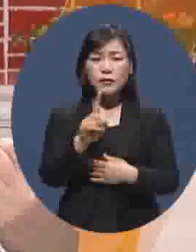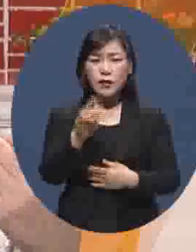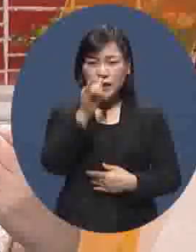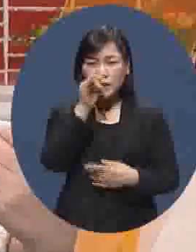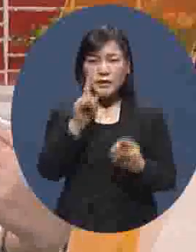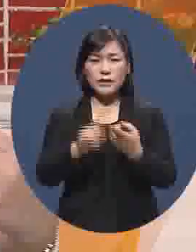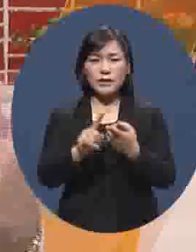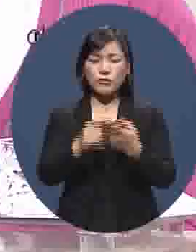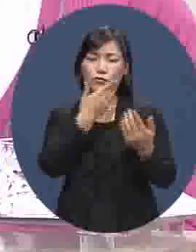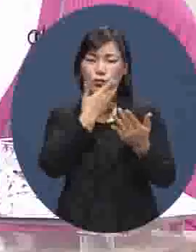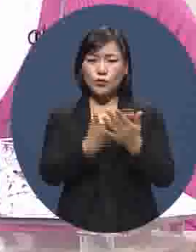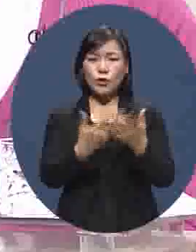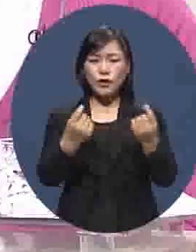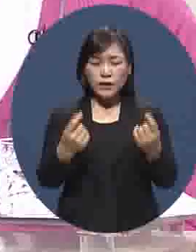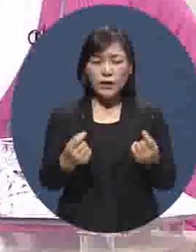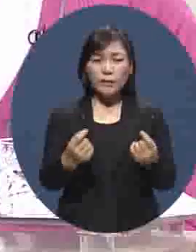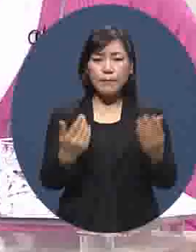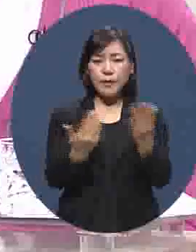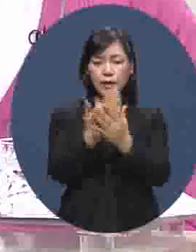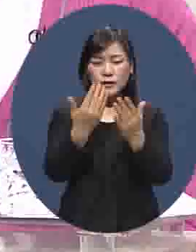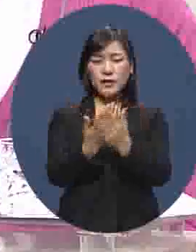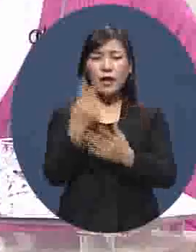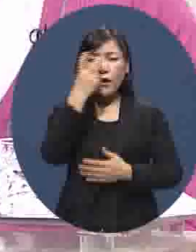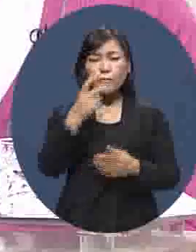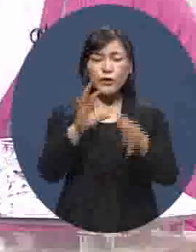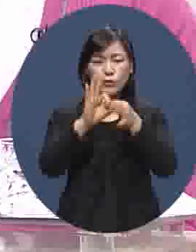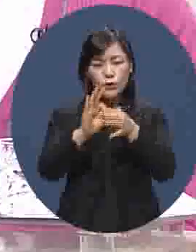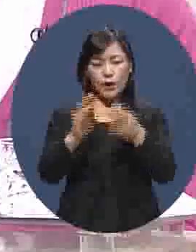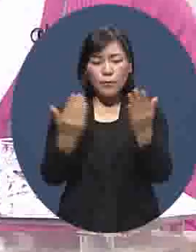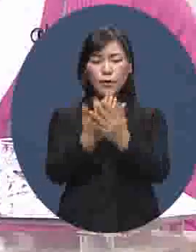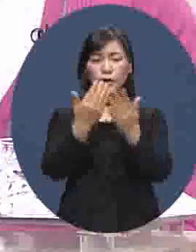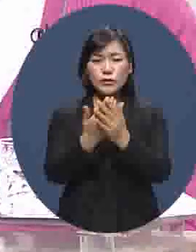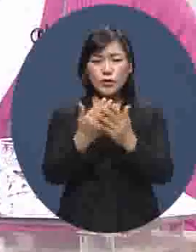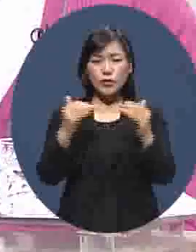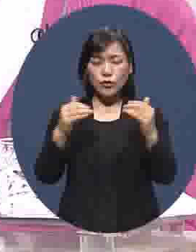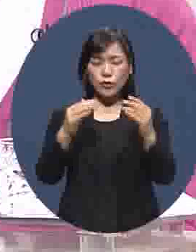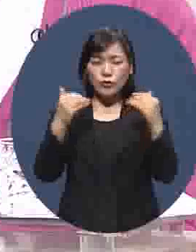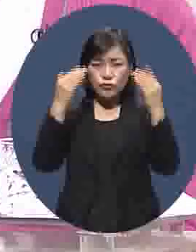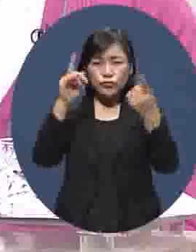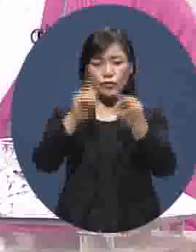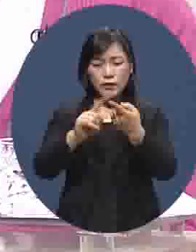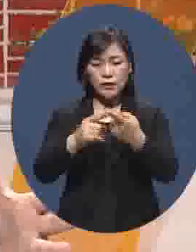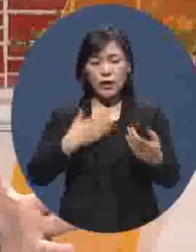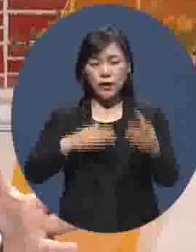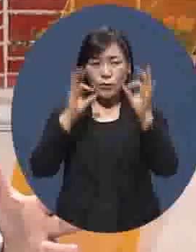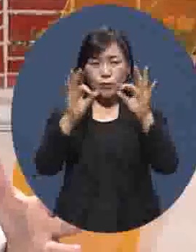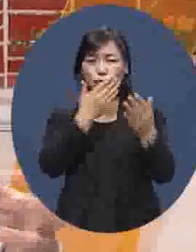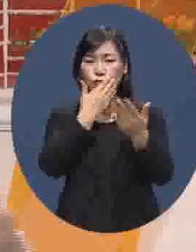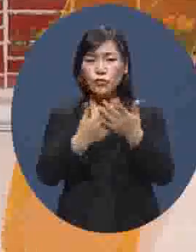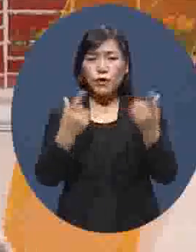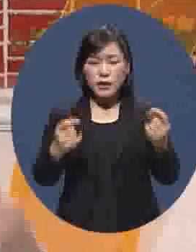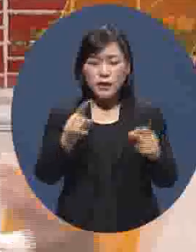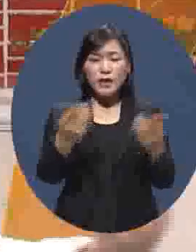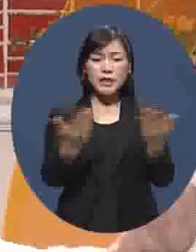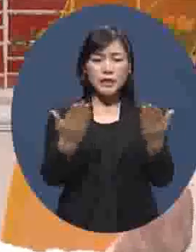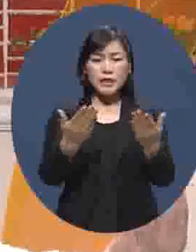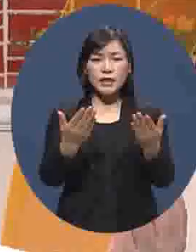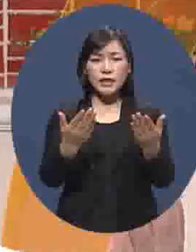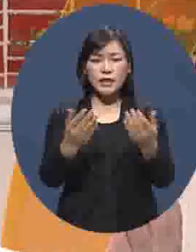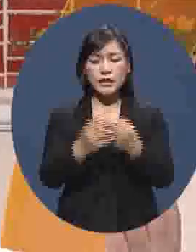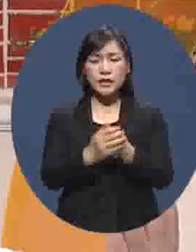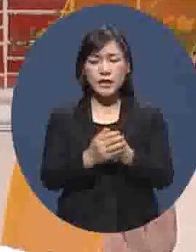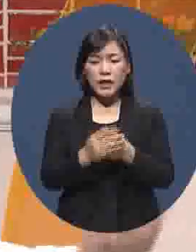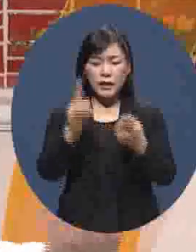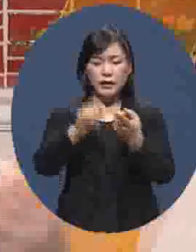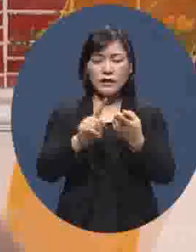검사예요. 이런 것을 통해서 이 아이의 발달 수준을 좀 알아보려고 노력을 해야 되고요. 대부분 그 일을 우리나라에서는 재활의학과에서